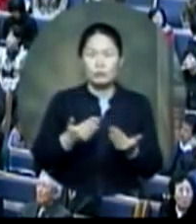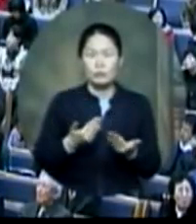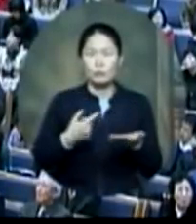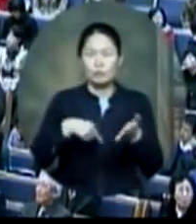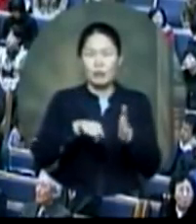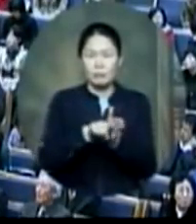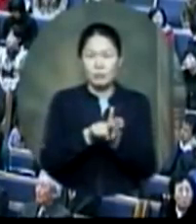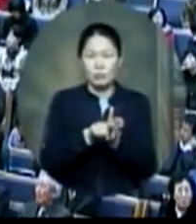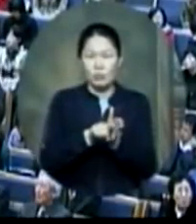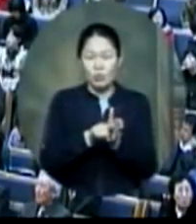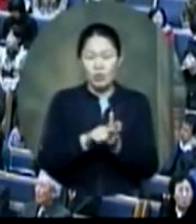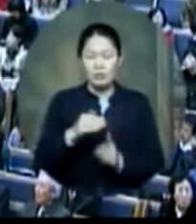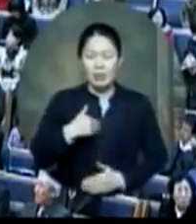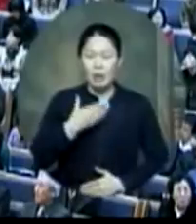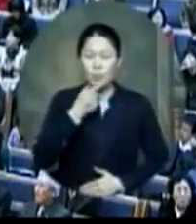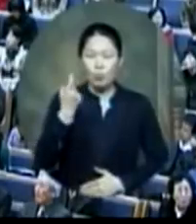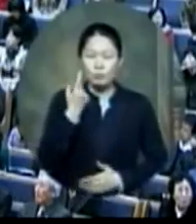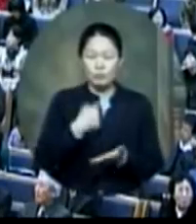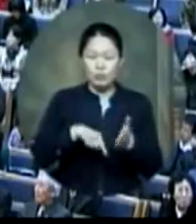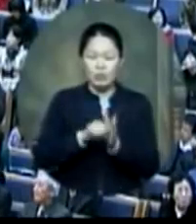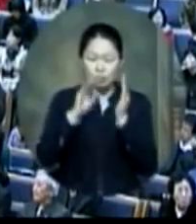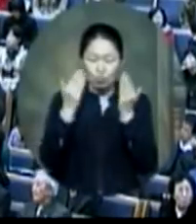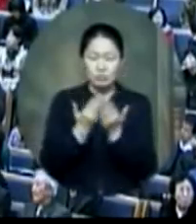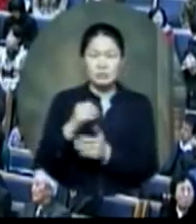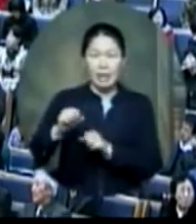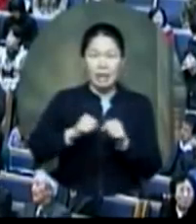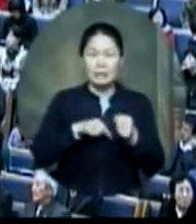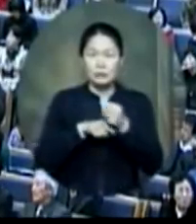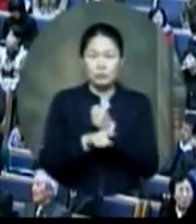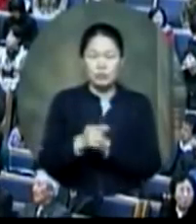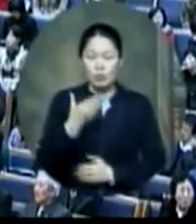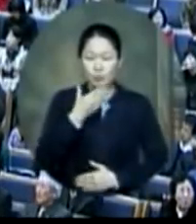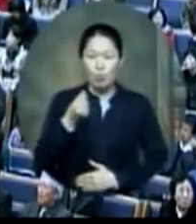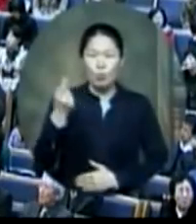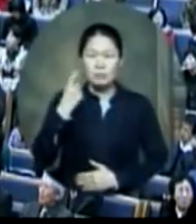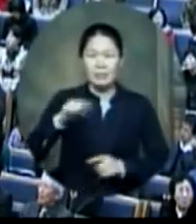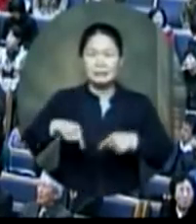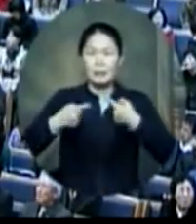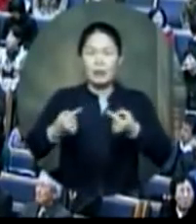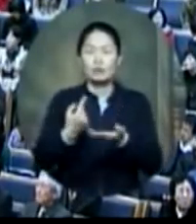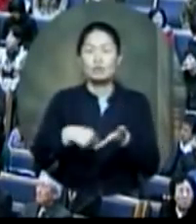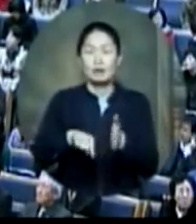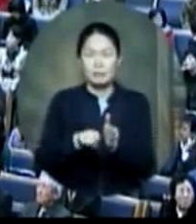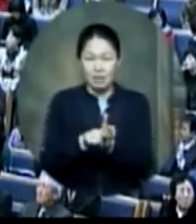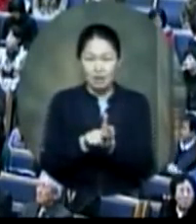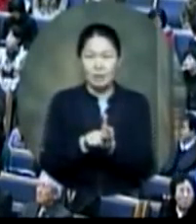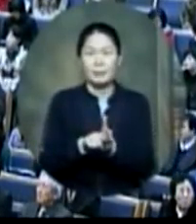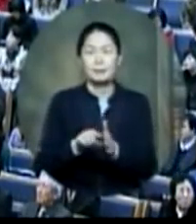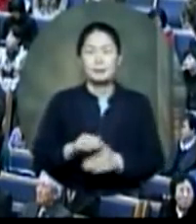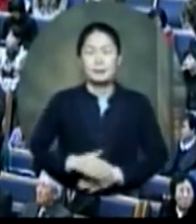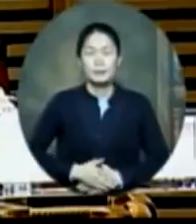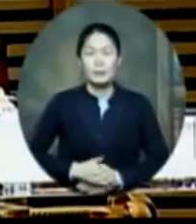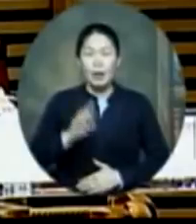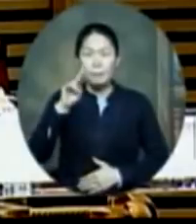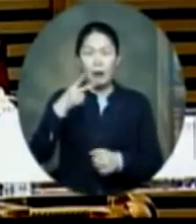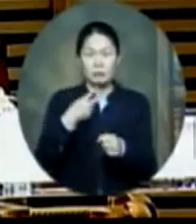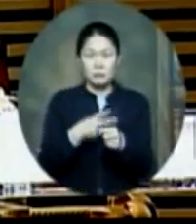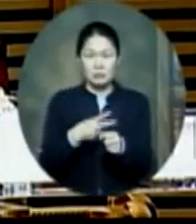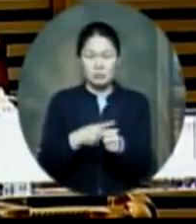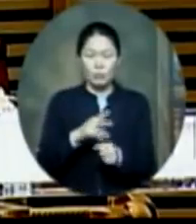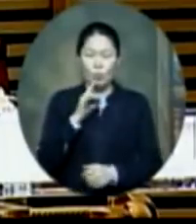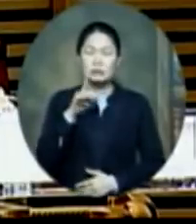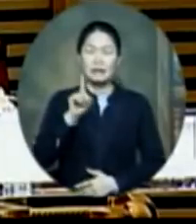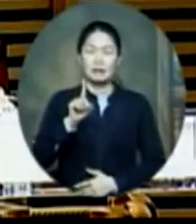내가 복음을 위하여 모든 것을 행함은 복음에 참여하고자 함이라. 사도 바울은